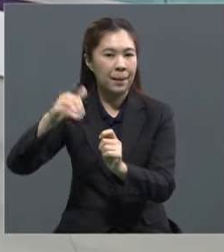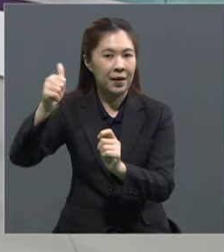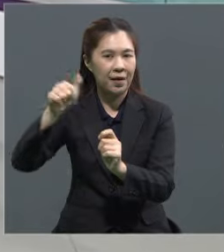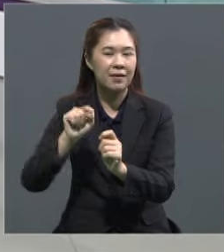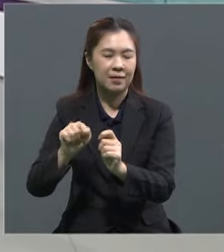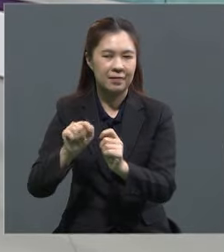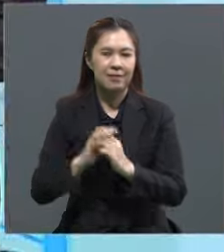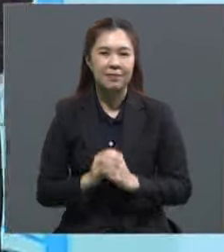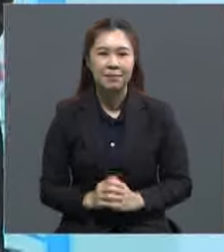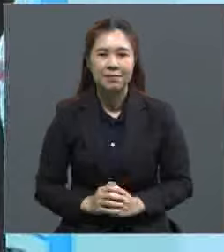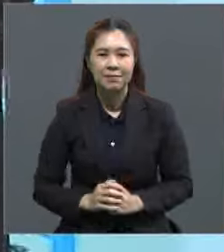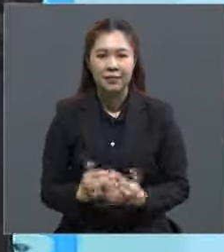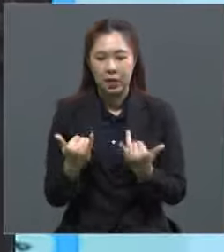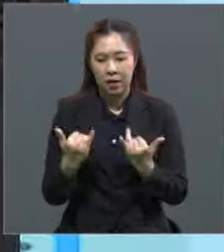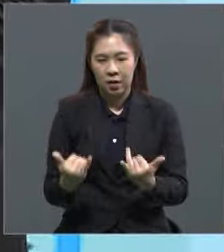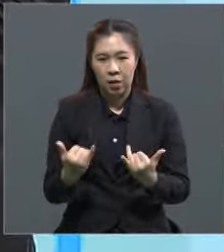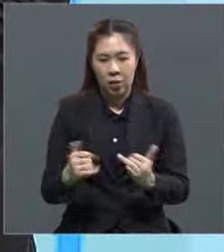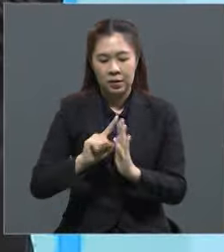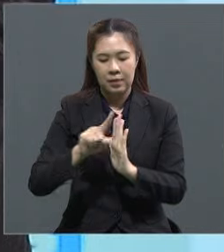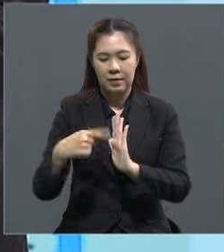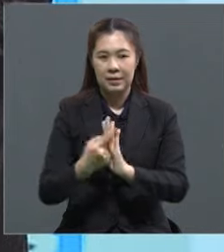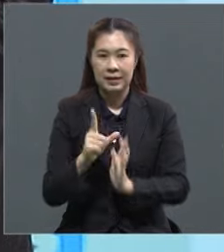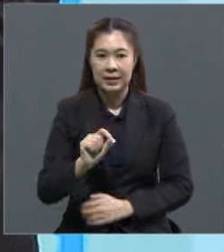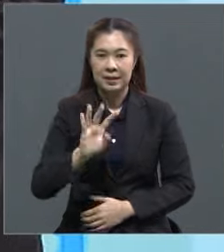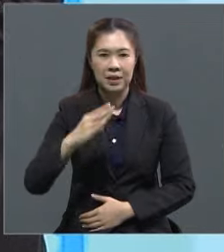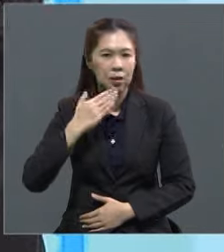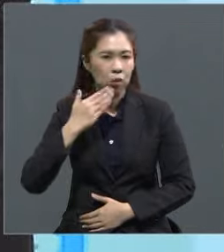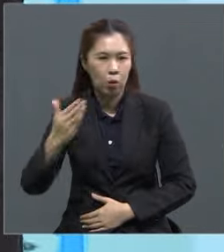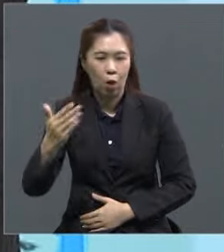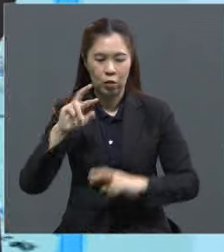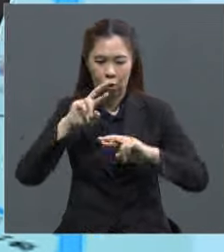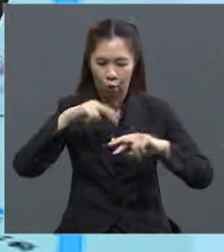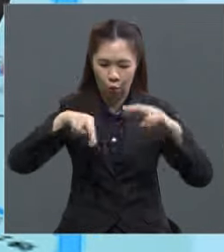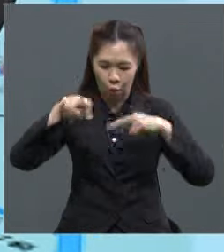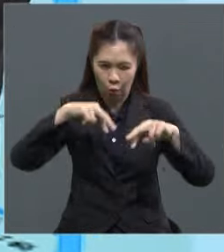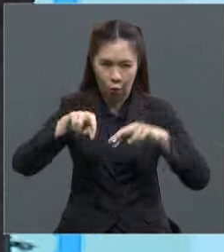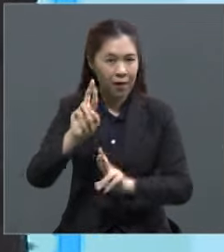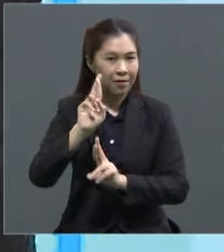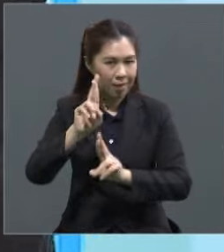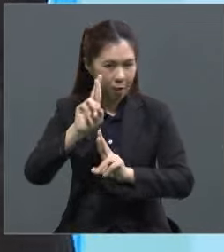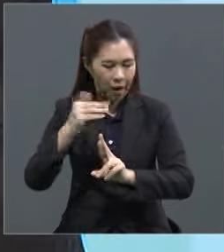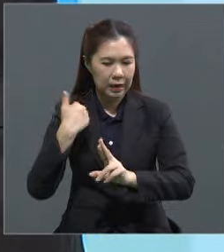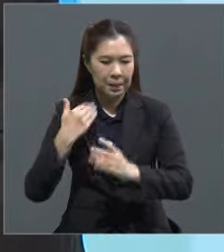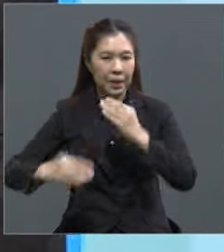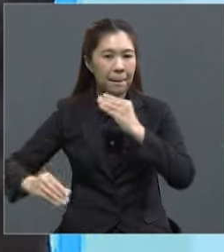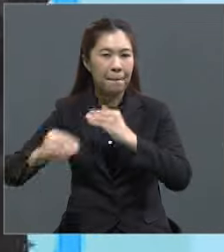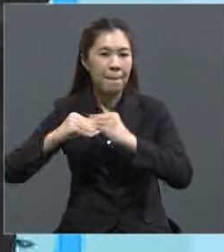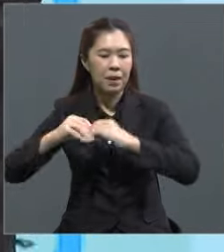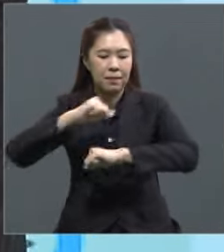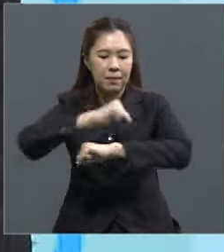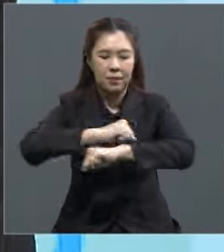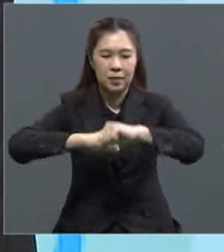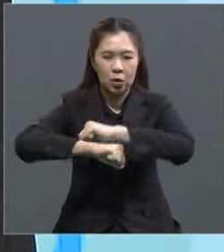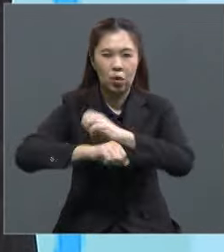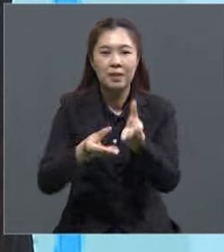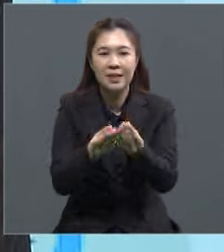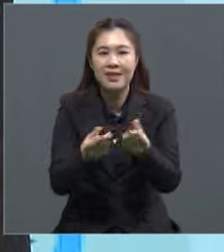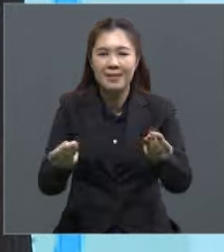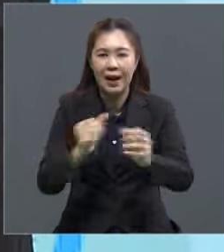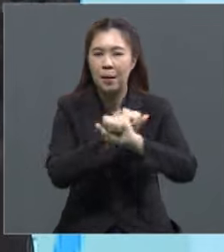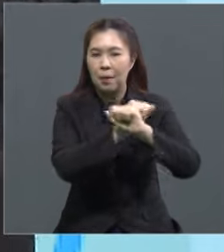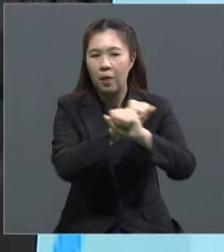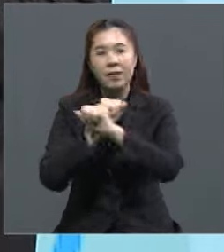พื้นที่ตอนนี้เนี่ยเค้าก็เฝ้าระวัง 24ชั่วโมงแลอันไหนที่มีความจำเป็นต้องเสริมกระสอบทรายเก็จะไปเสริมกระสอบทรายกันตรงนั้นนะครับ